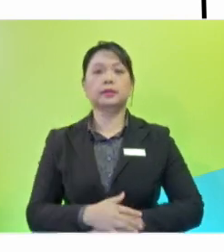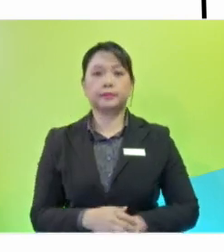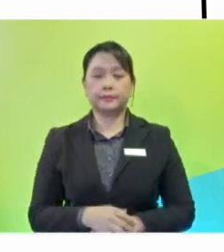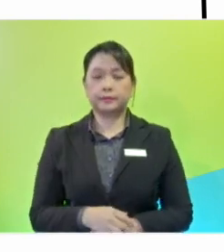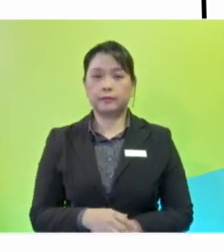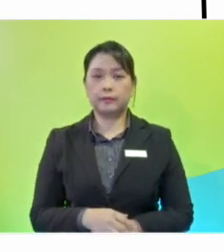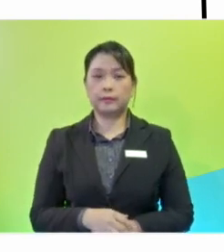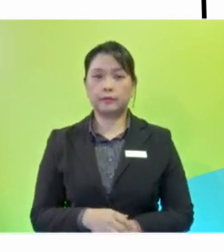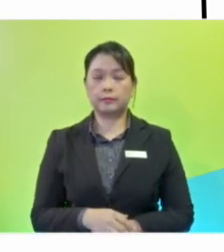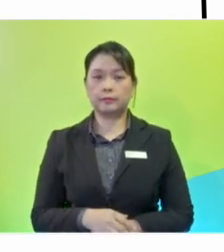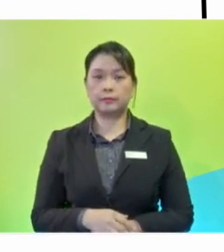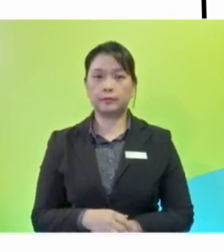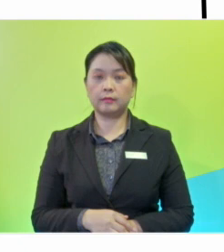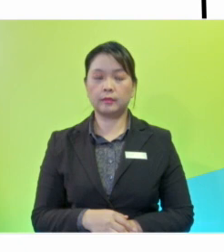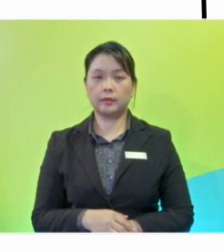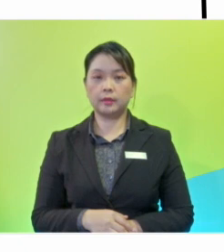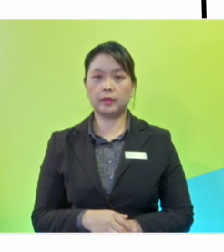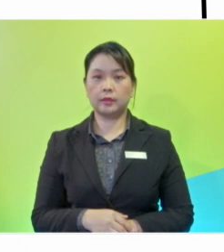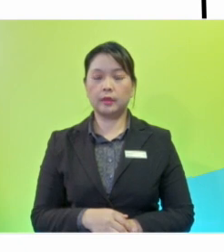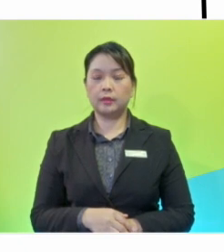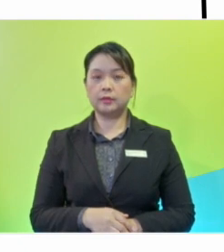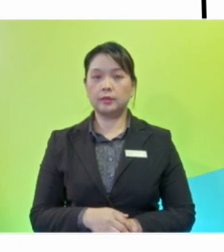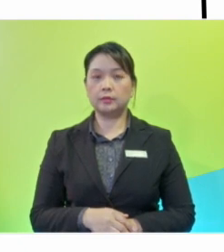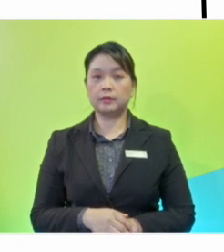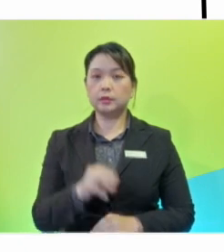setengah 1/2 Oke